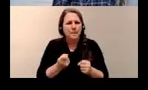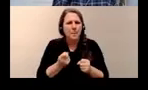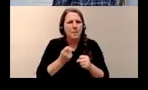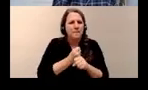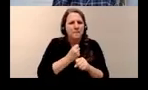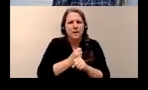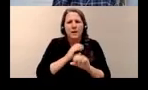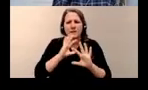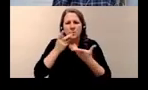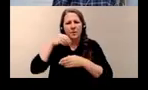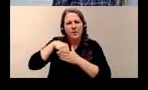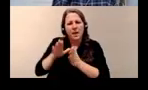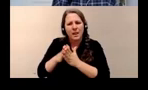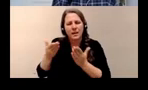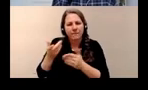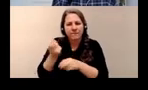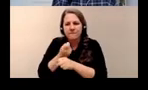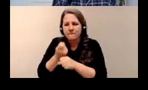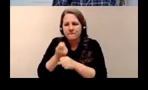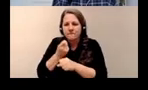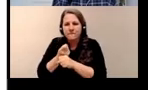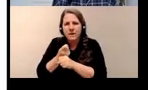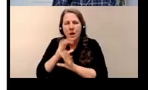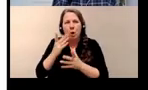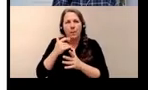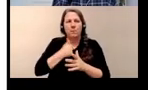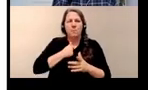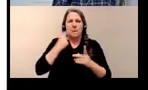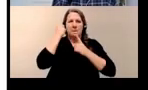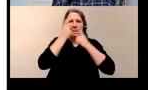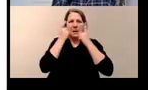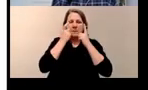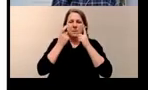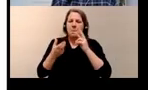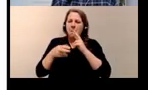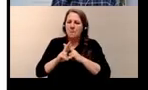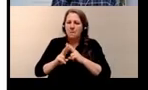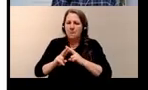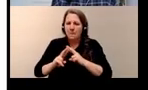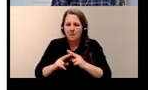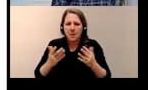restituer, en fait, dans le livre pour justement répondre à nos questions de recherche. Donc,